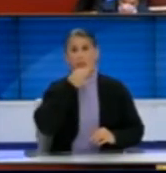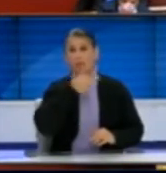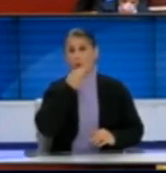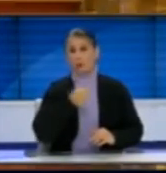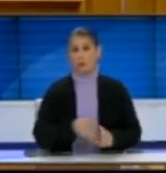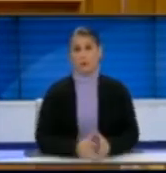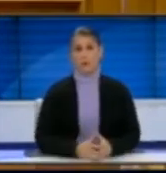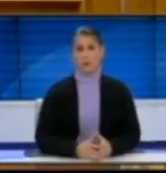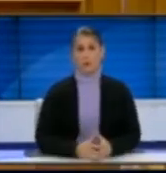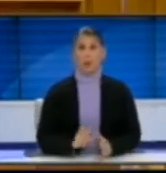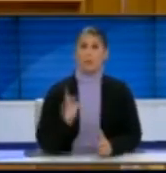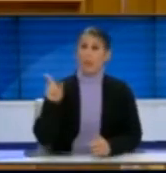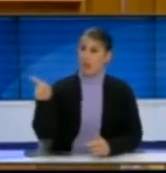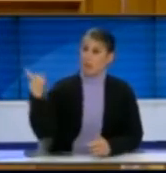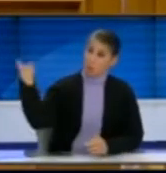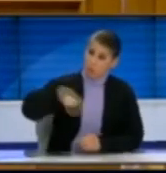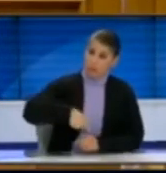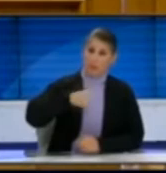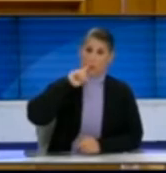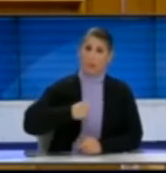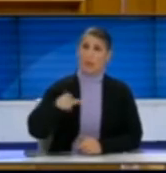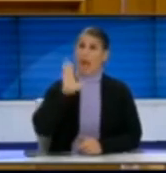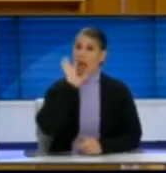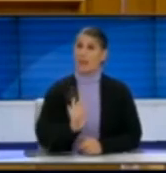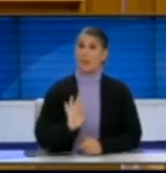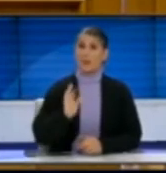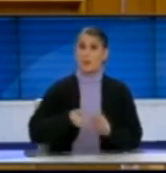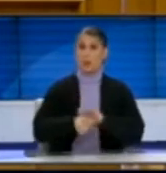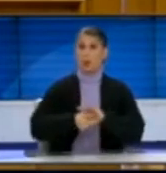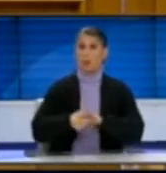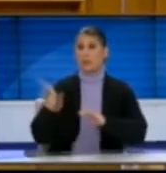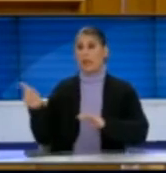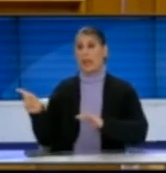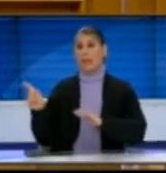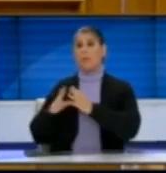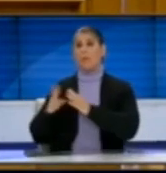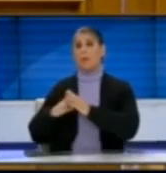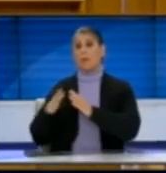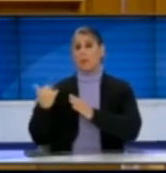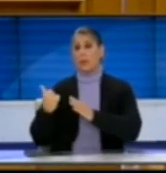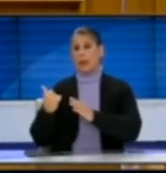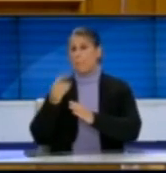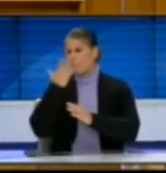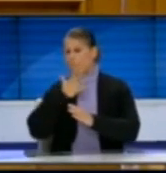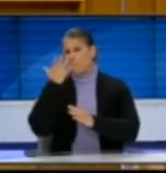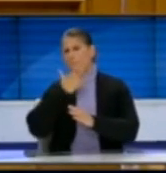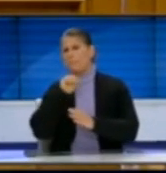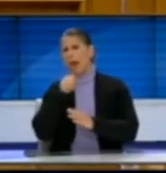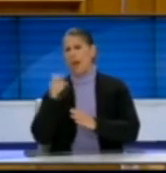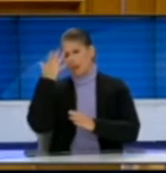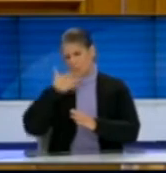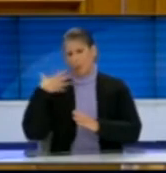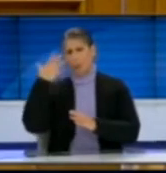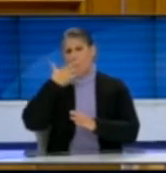δηλώσεις ότι αυτοί που έρχονται από την Ουκρανία είναι αληθινοί πρόσφυγες. Ενώ οι άλλοι που έχουν μελαψό χρώμα δεν είναι